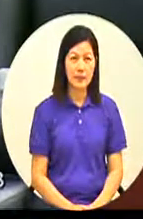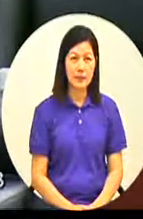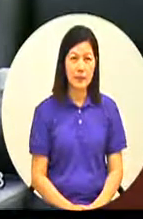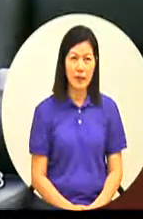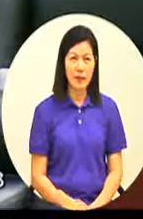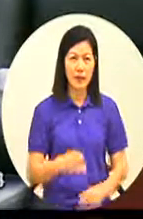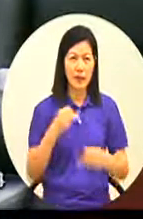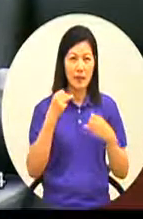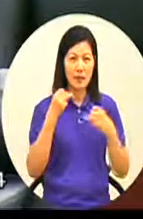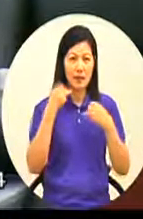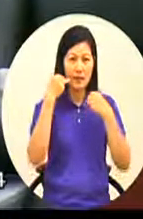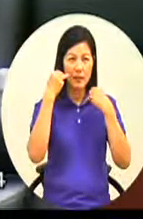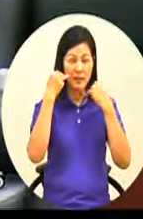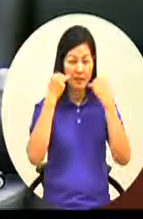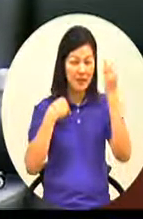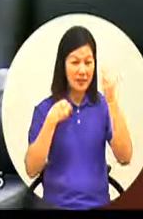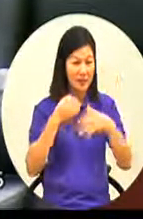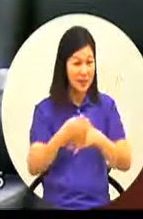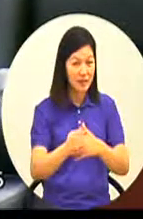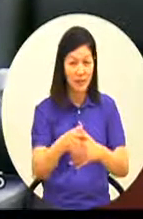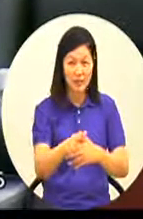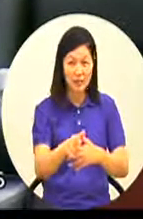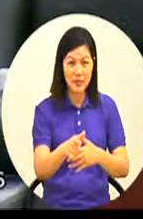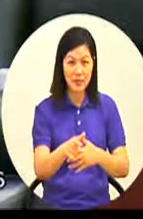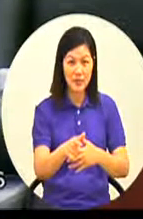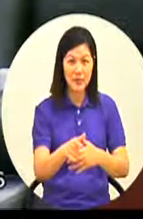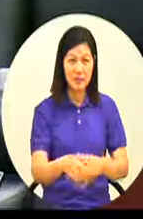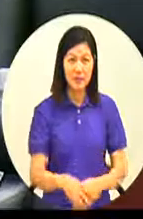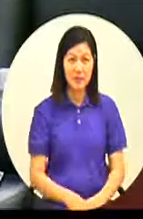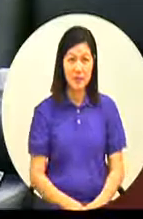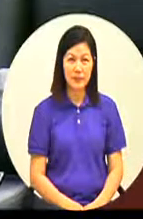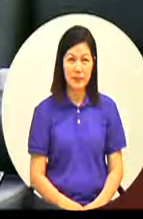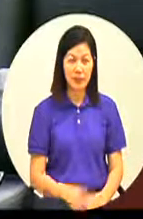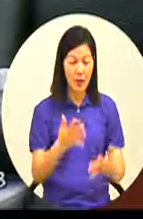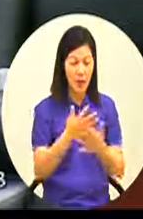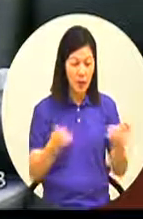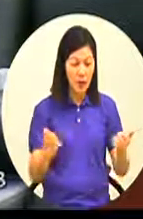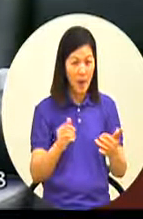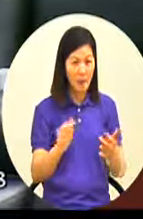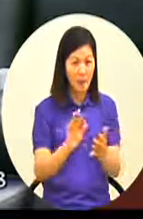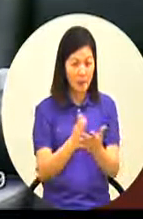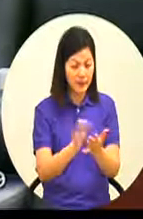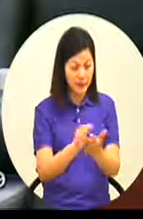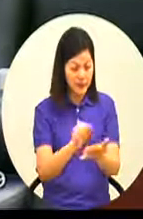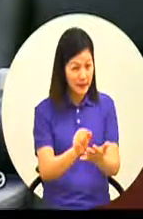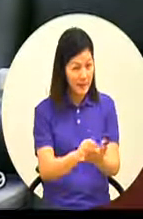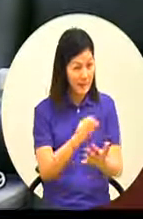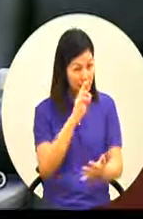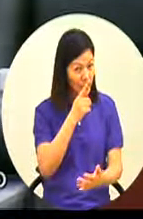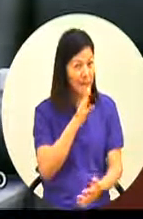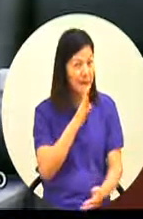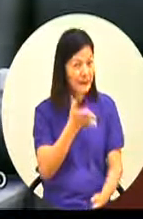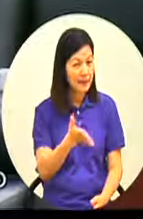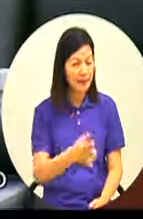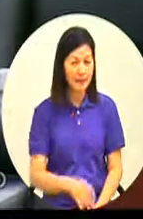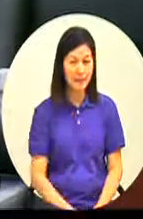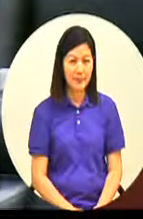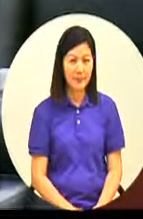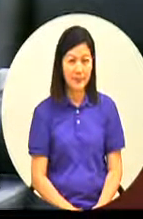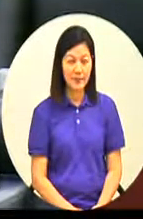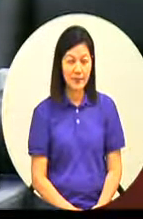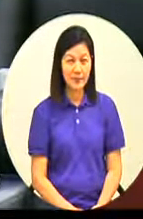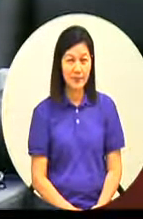妹线吧？哦，是不是我们的网络的网页再看一下哈？那针对